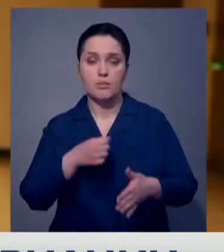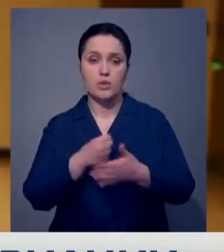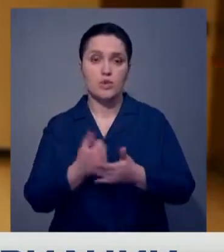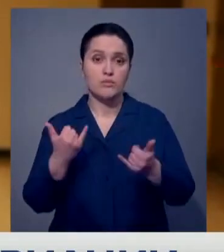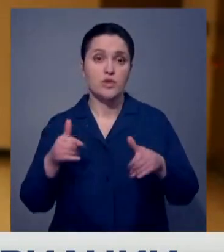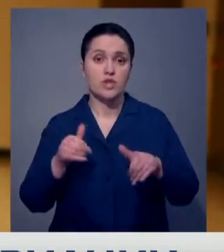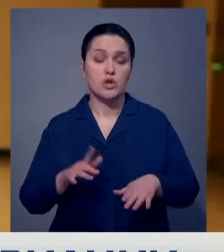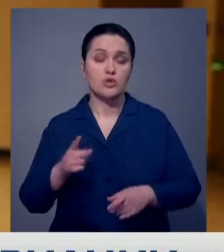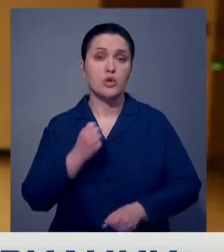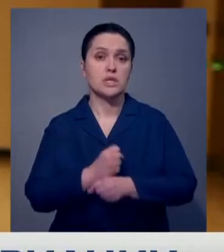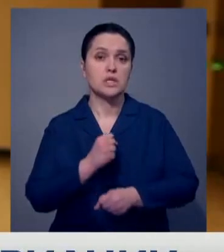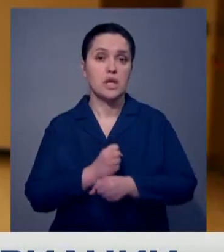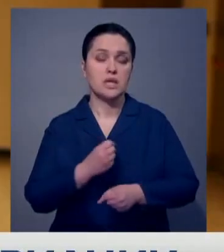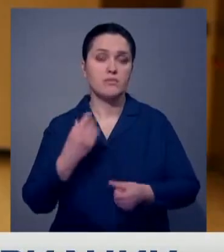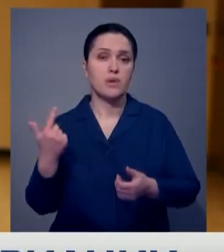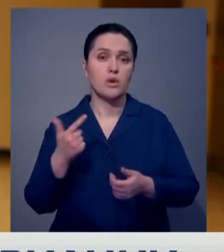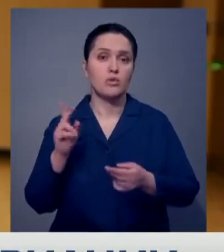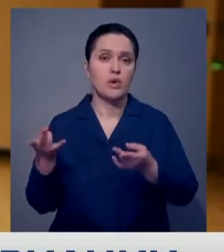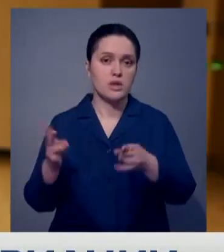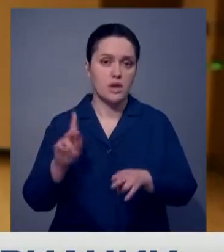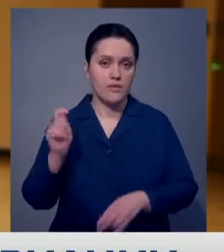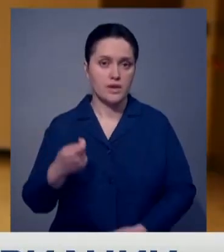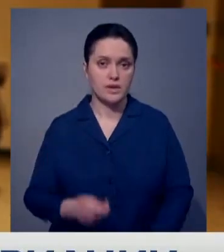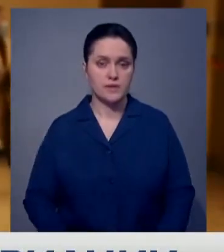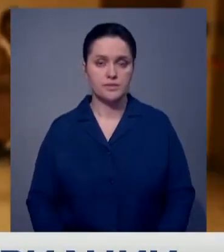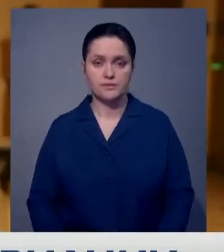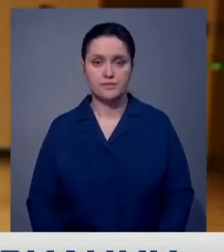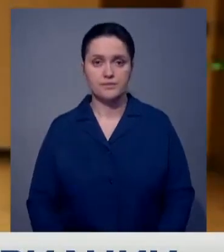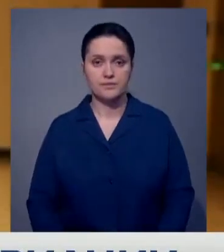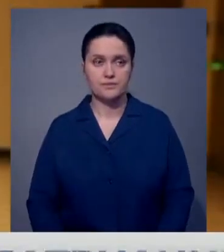делать со своими гражданами в зоне конфликтов.